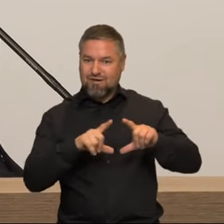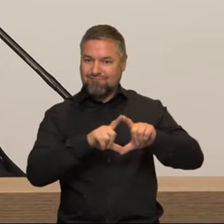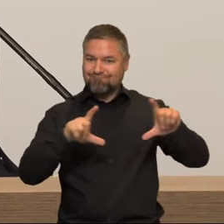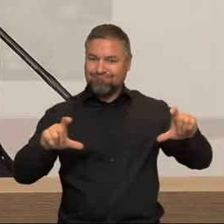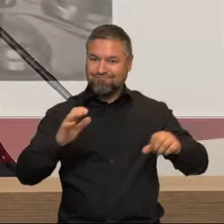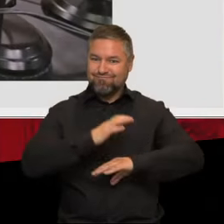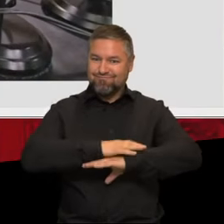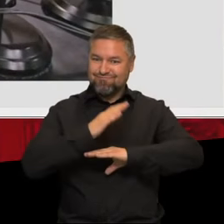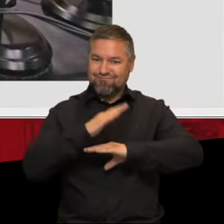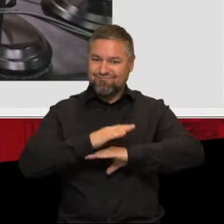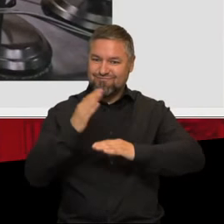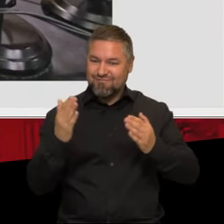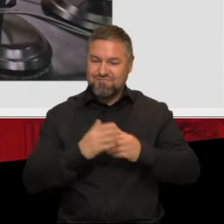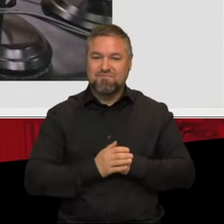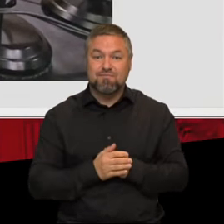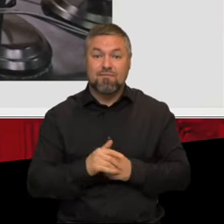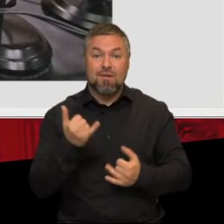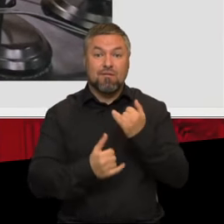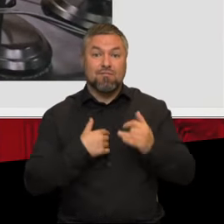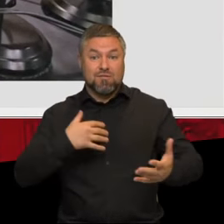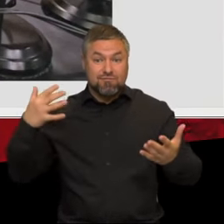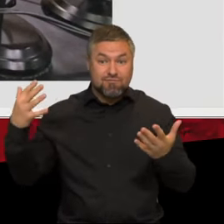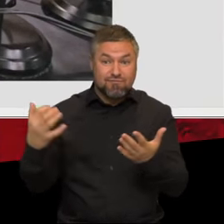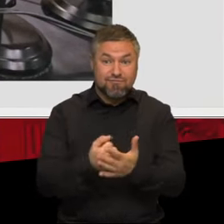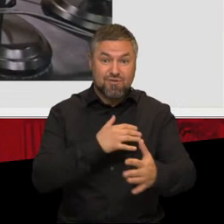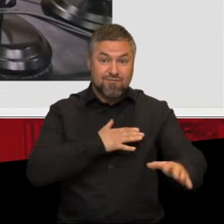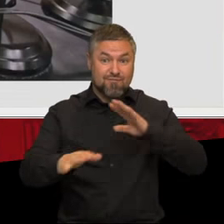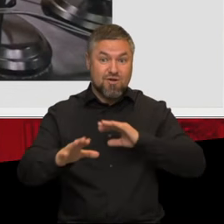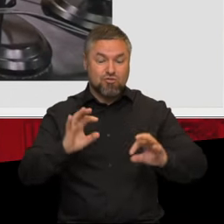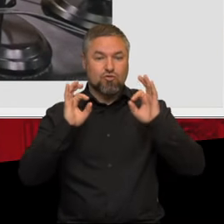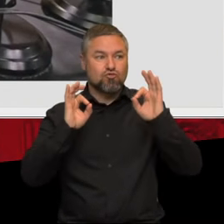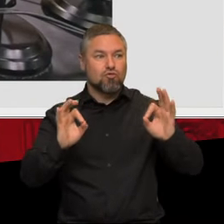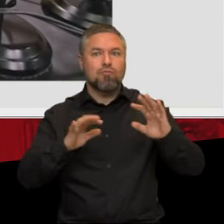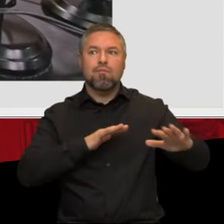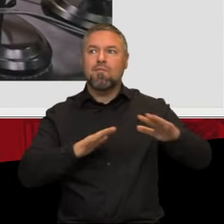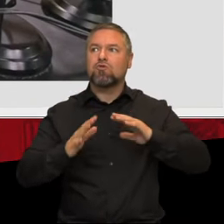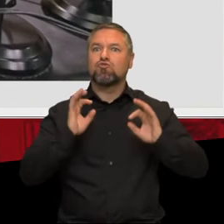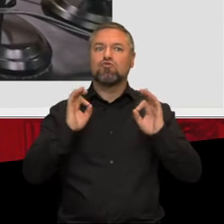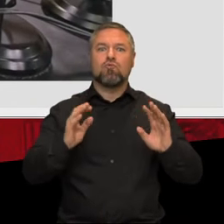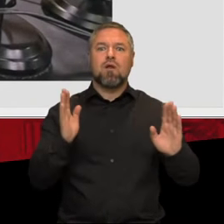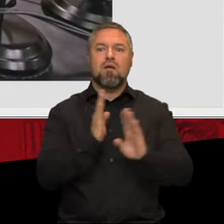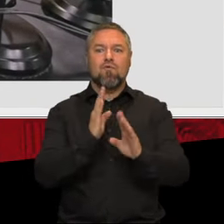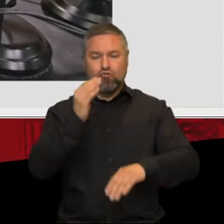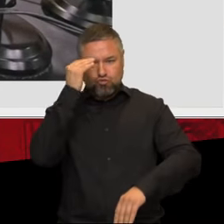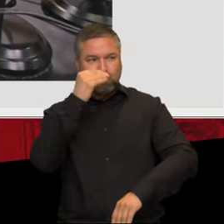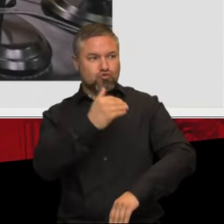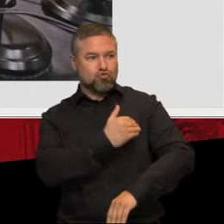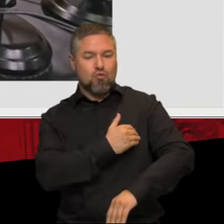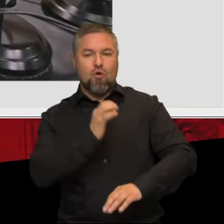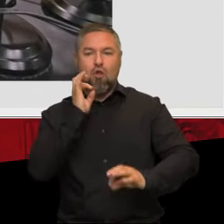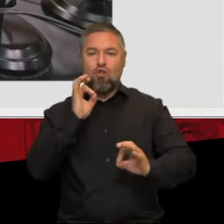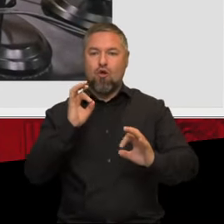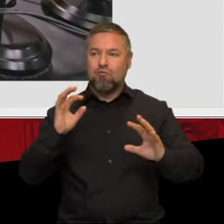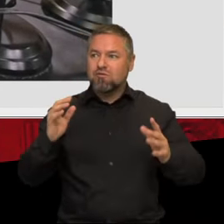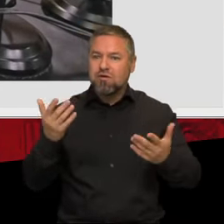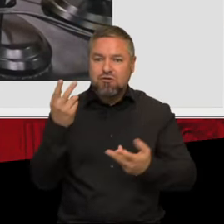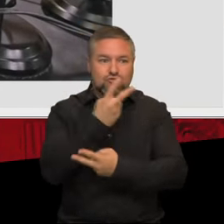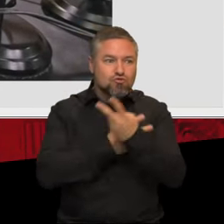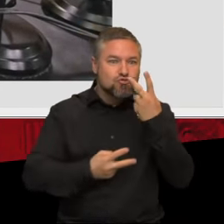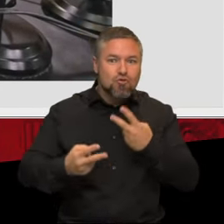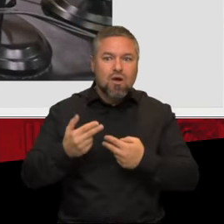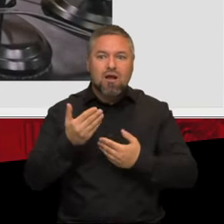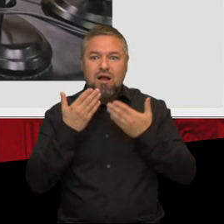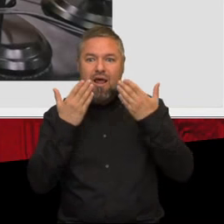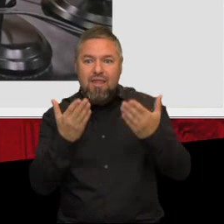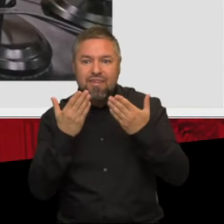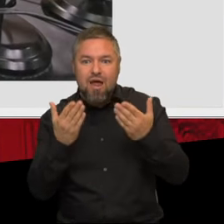Kiedy już znajdziemy takie miejsce, w którym jest nam dobrze na uczelni, dobrze jest znaleźć też dziedzinę nauki, w